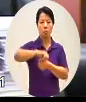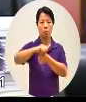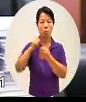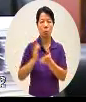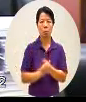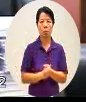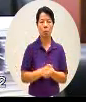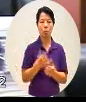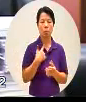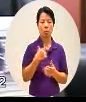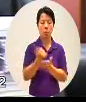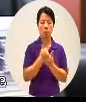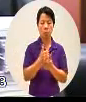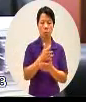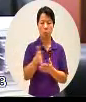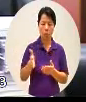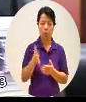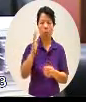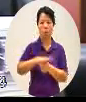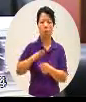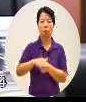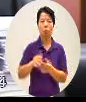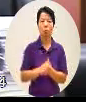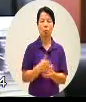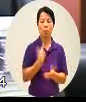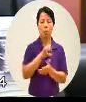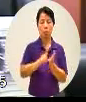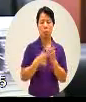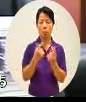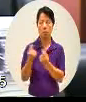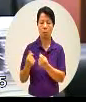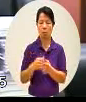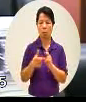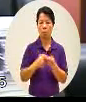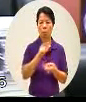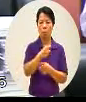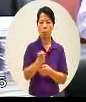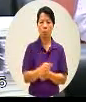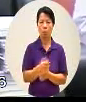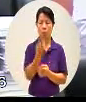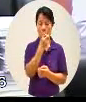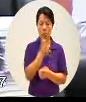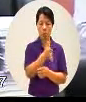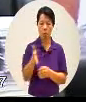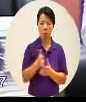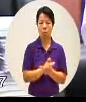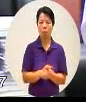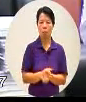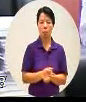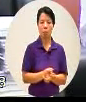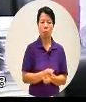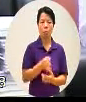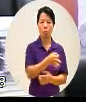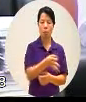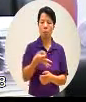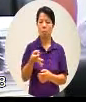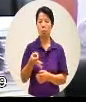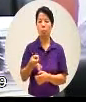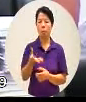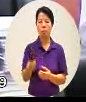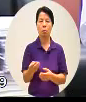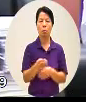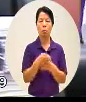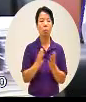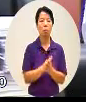啊，都去把他请足了，然后定期的跟这些顾问，不管有几职无几职，是不